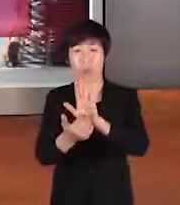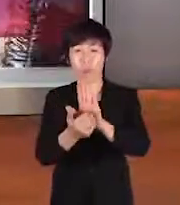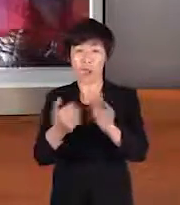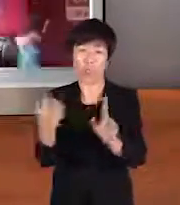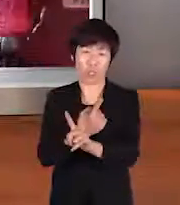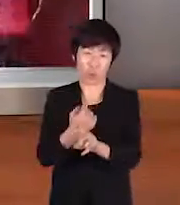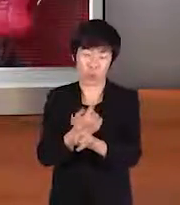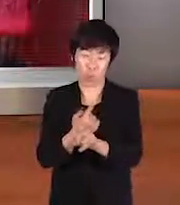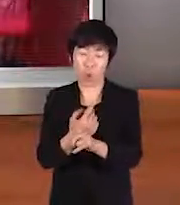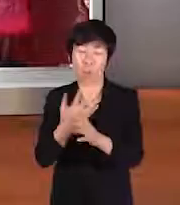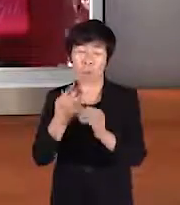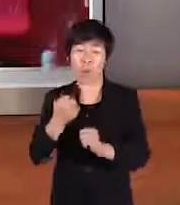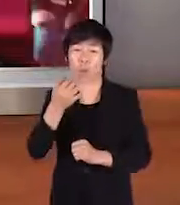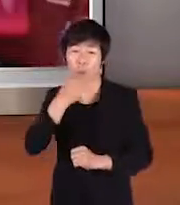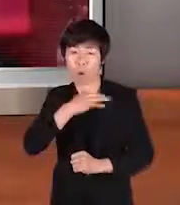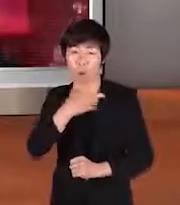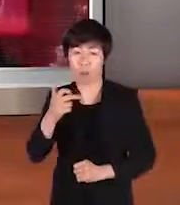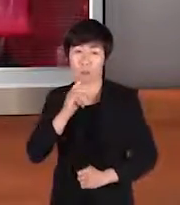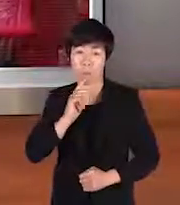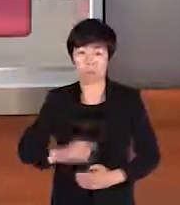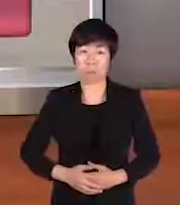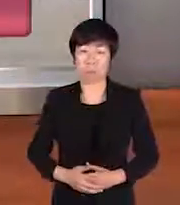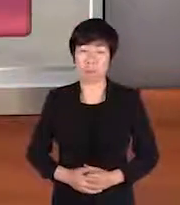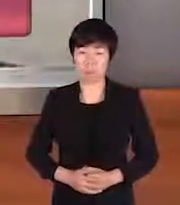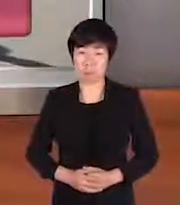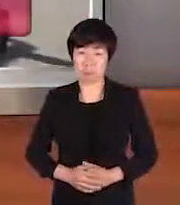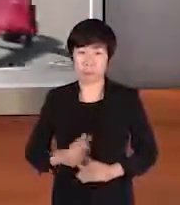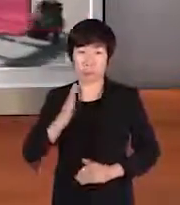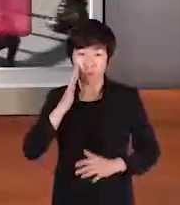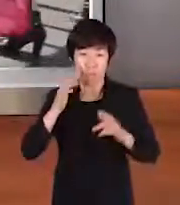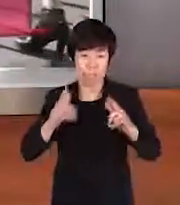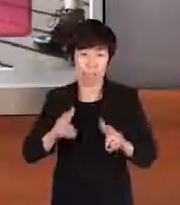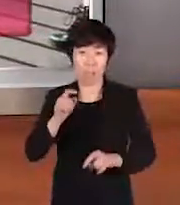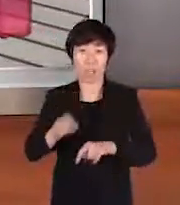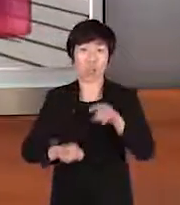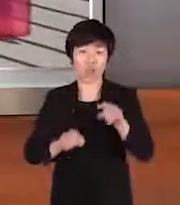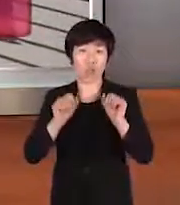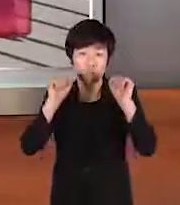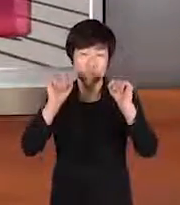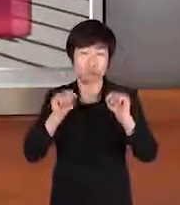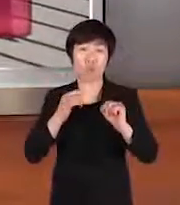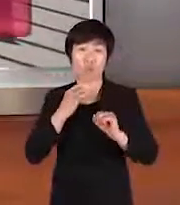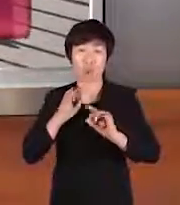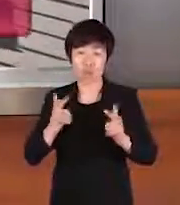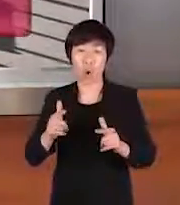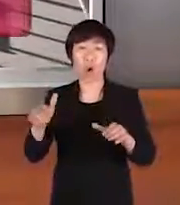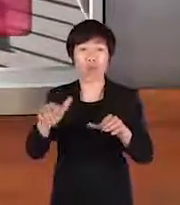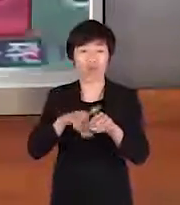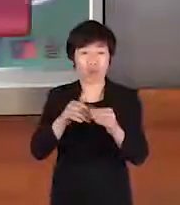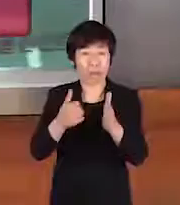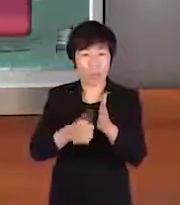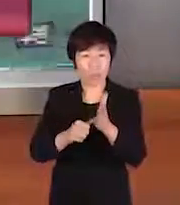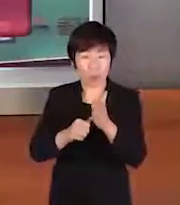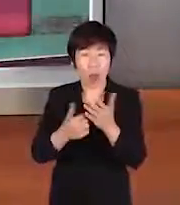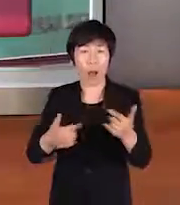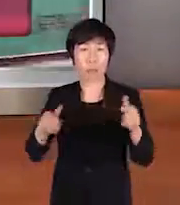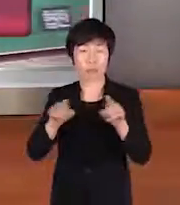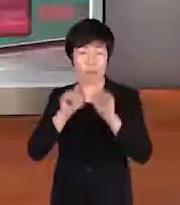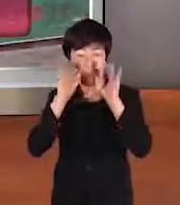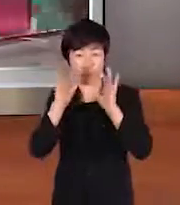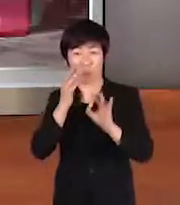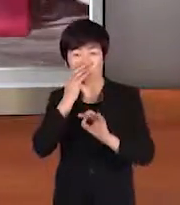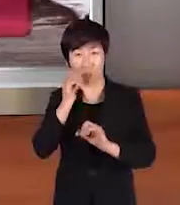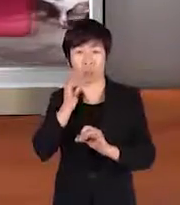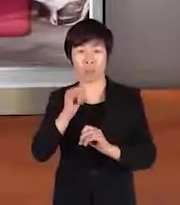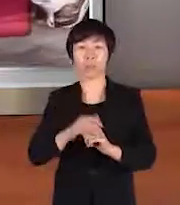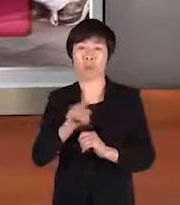치료에도 효과가 아주 뛰어나다고 하는데요. 울산의 걷기 운동은 물론 문화재도 함께 즐길 수 있는 대회가 있다고